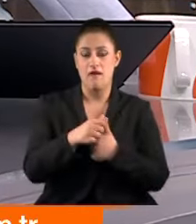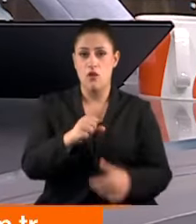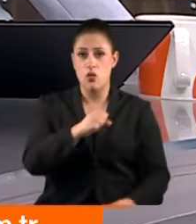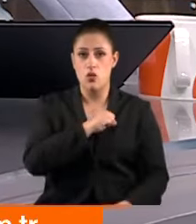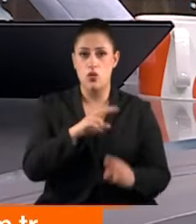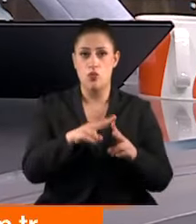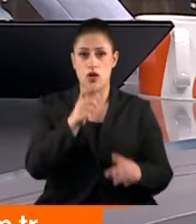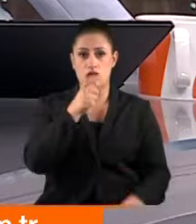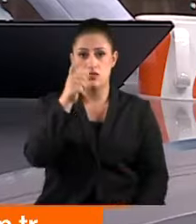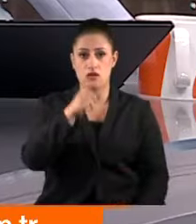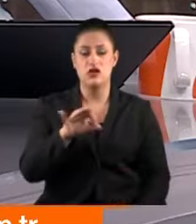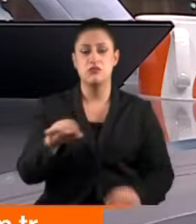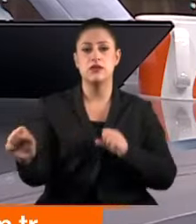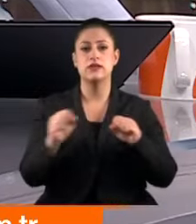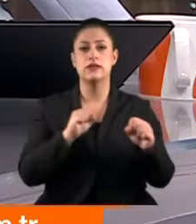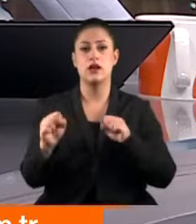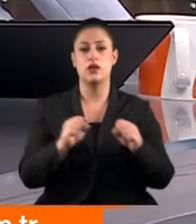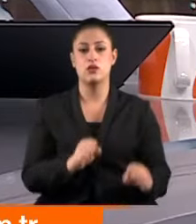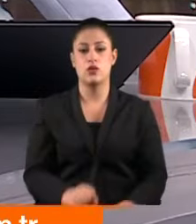Erdem şimdi isyan ediyor.